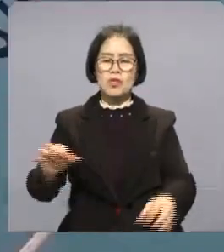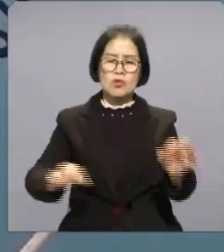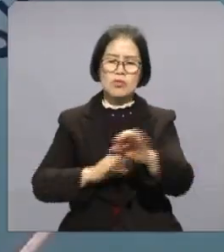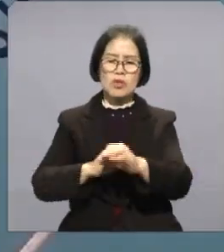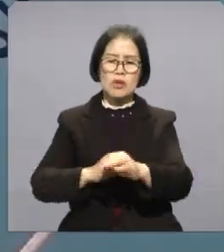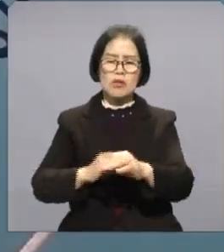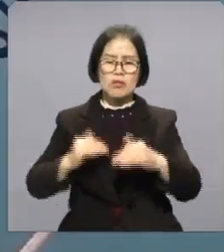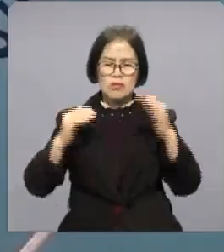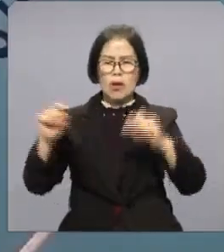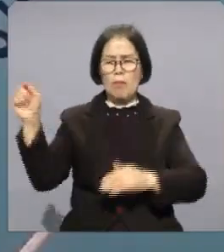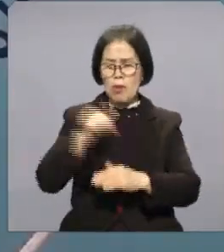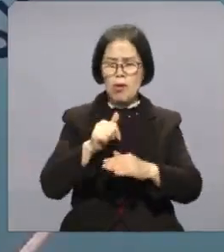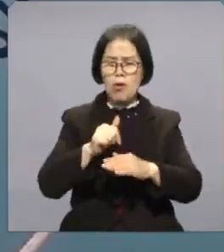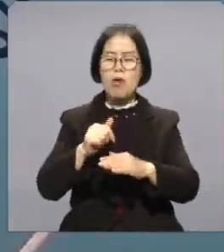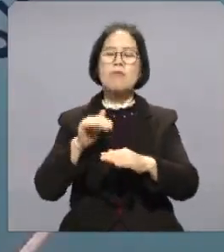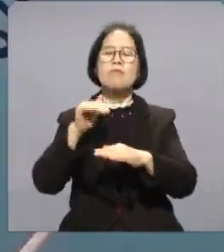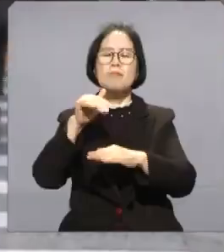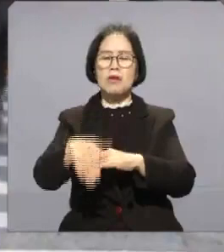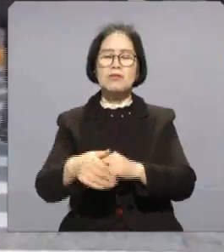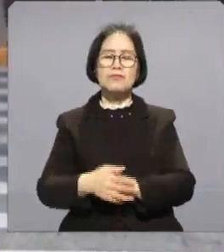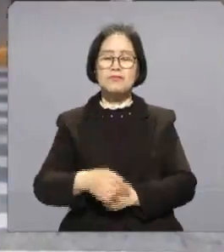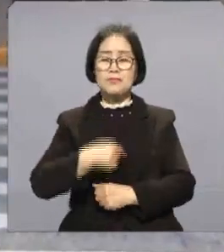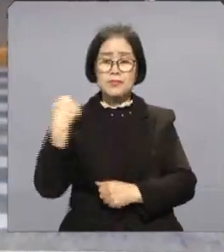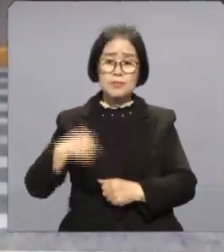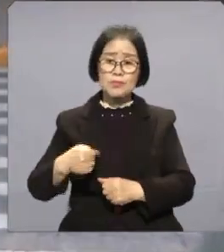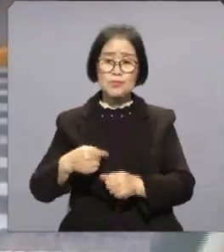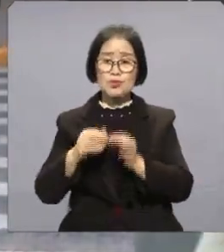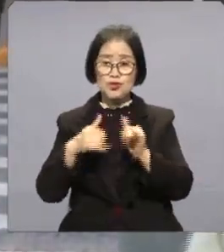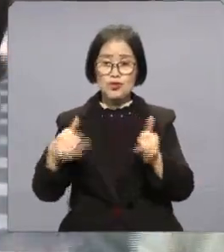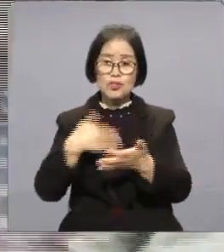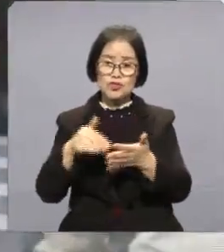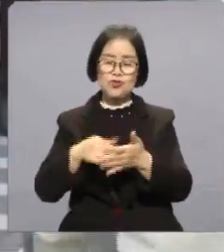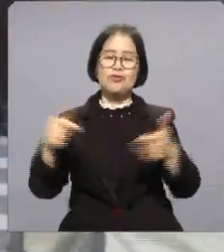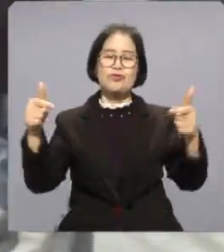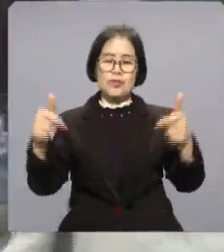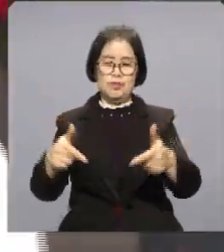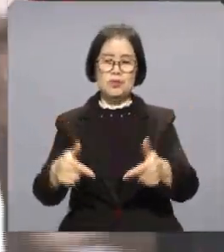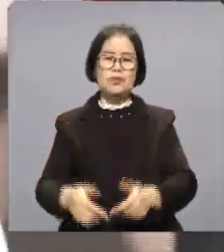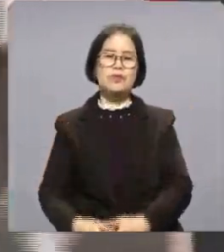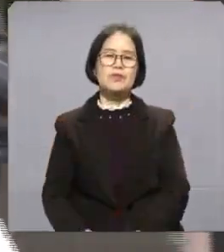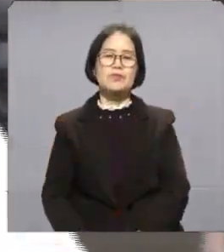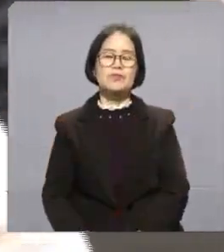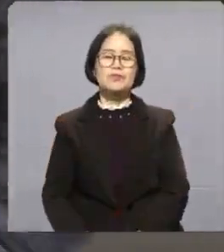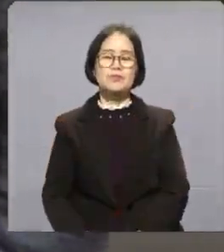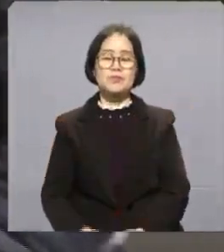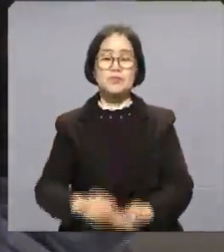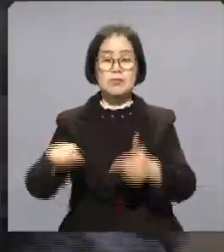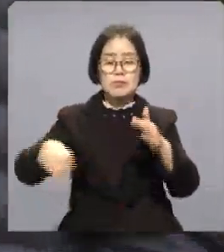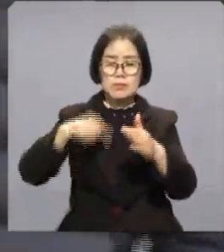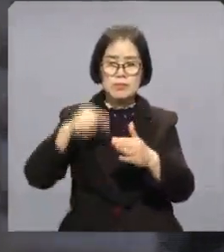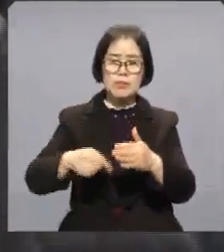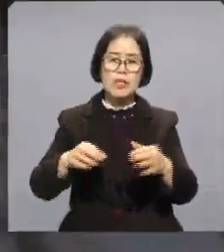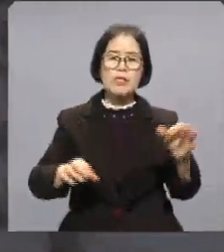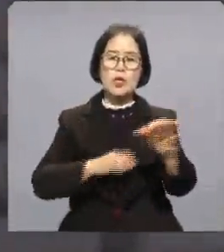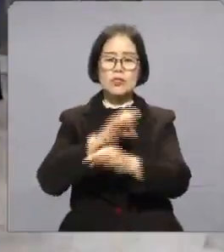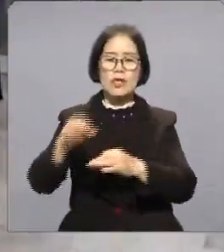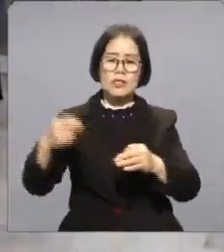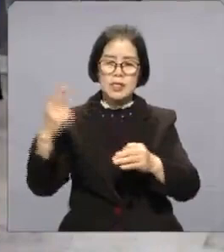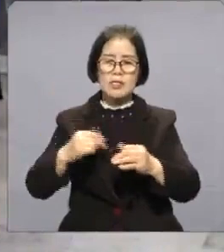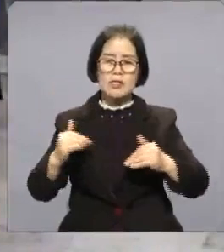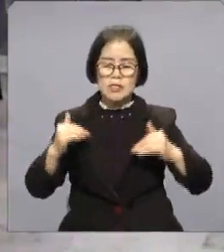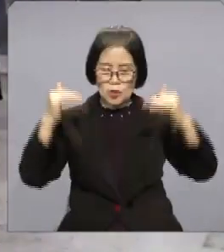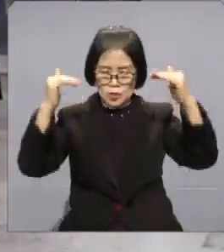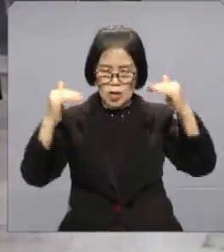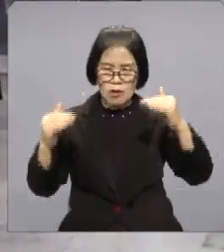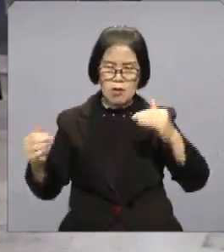경제성장률이 꺾이고 지난해 중국 인구는 감소세에 접어들었습니다 이런 가운데 경제를 다시